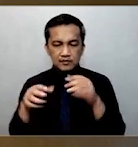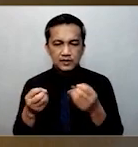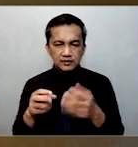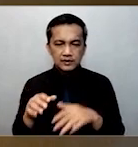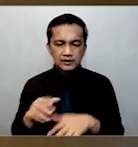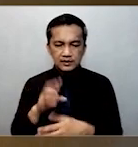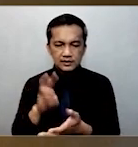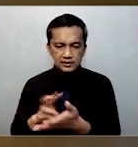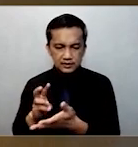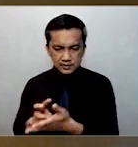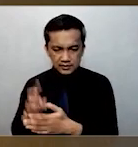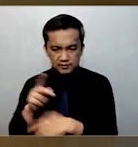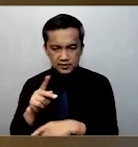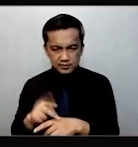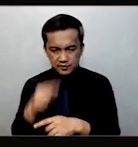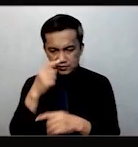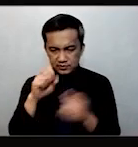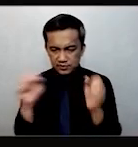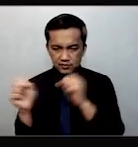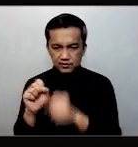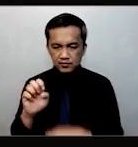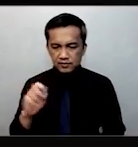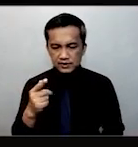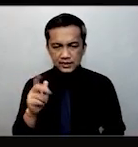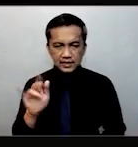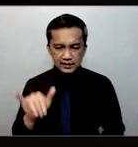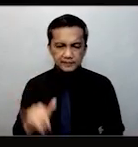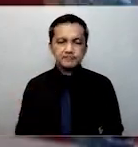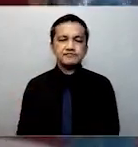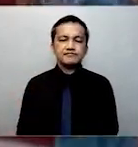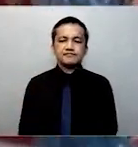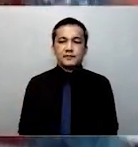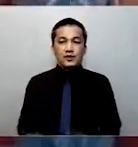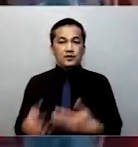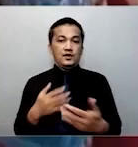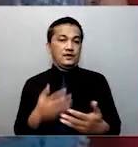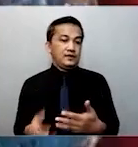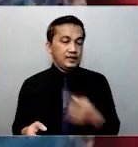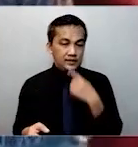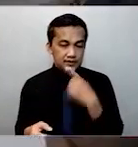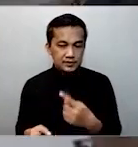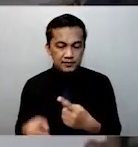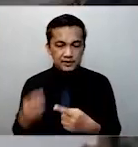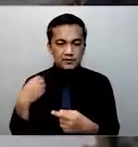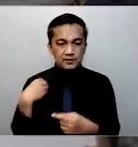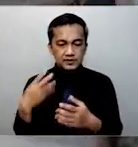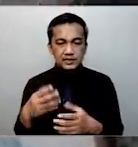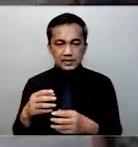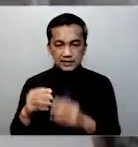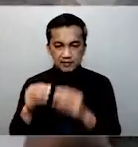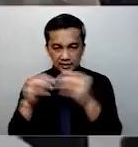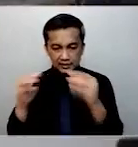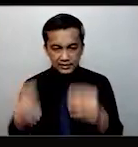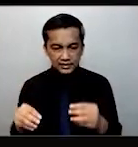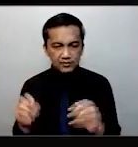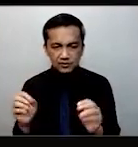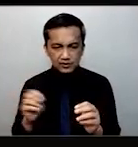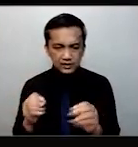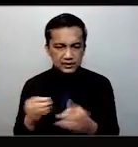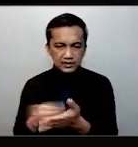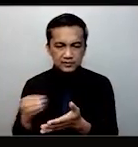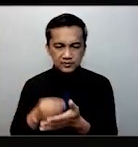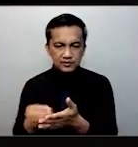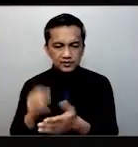bansa dahil sa bagyong Egay. Sa kabila niyan, giniit ng isang opisyal na Malacañang na walang ginastos